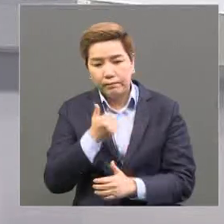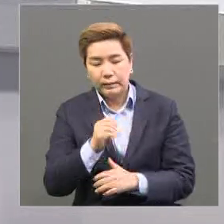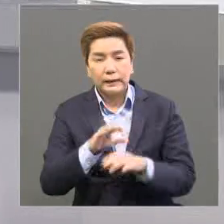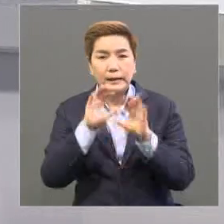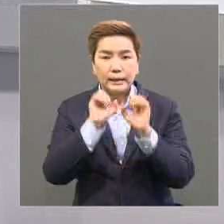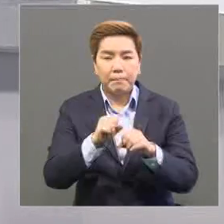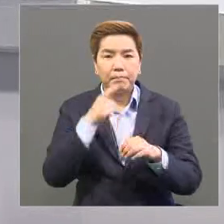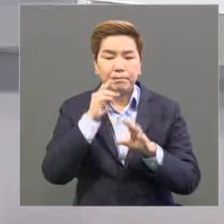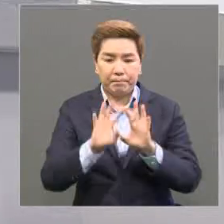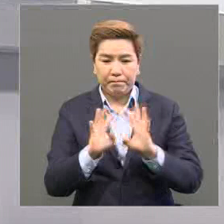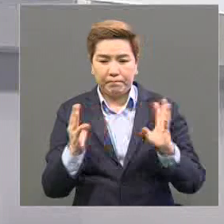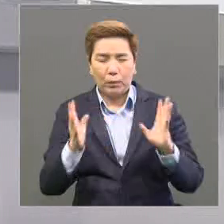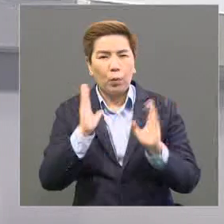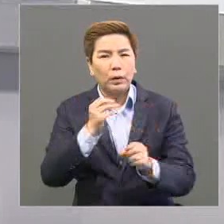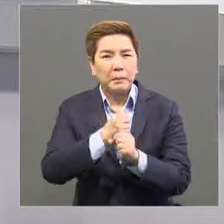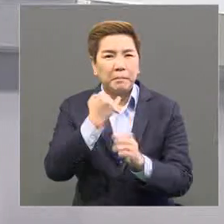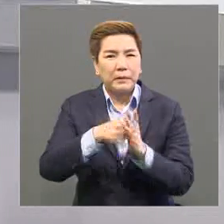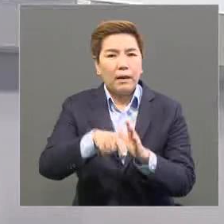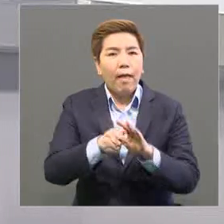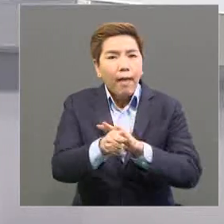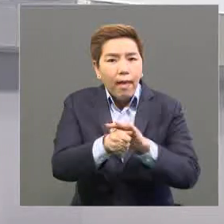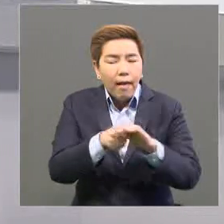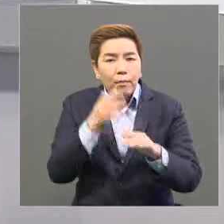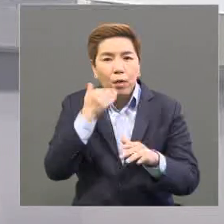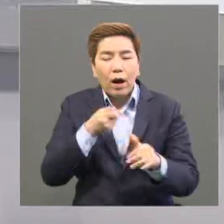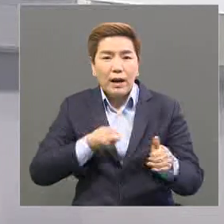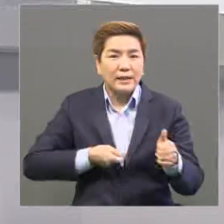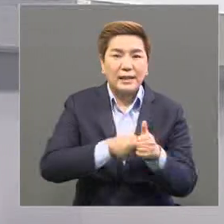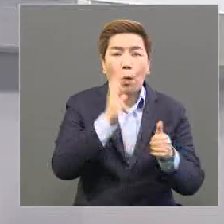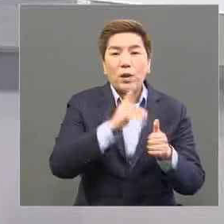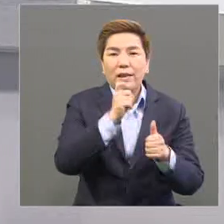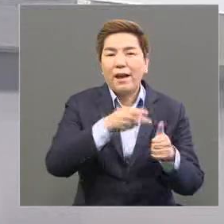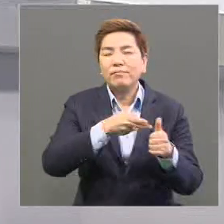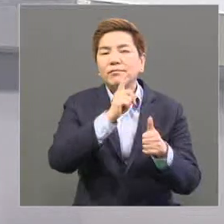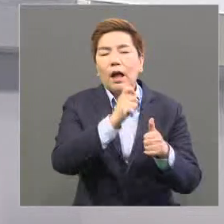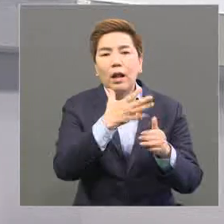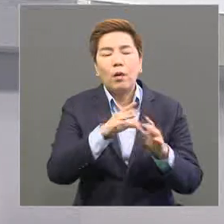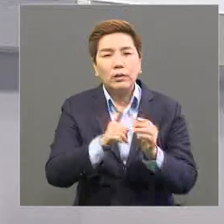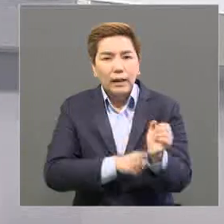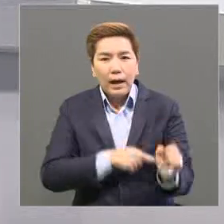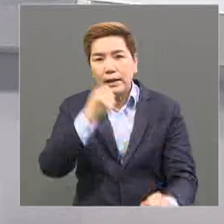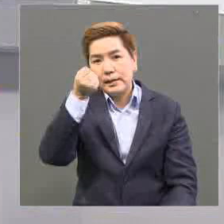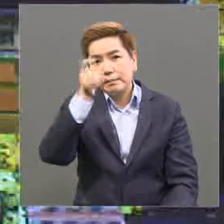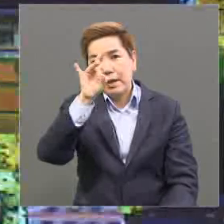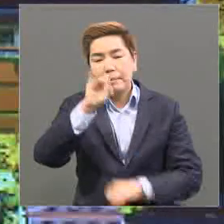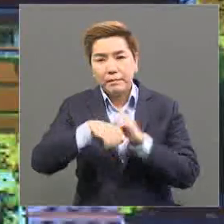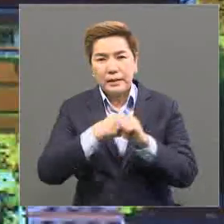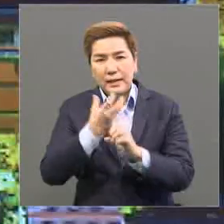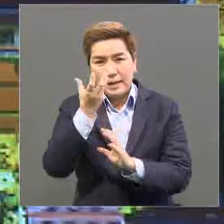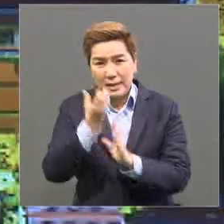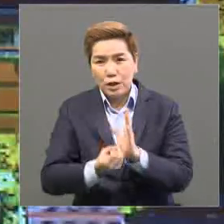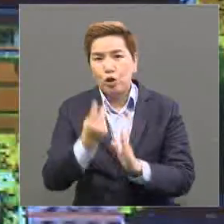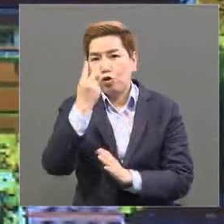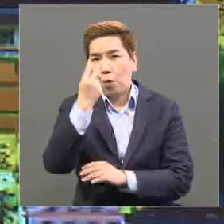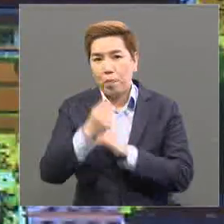ไปบุกปิดล้อมจับกลุ่มผู้ต้องหาแล้วเขาหลบหนีคดีฆ่าคนตายนะครับหนีมานาน18ปีเหลือเวลาอีก2